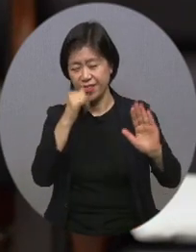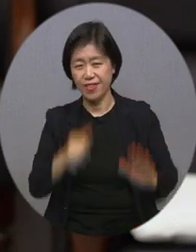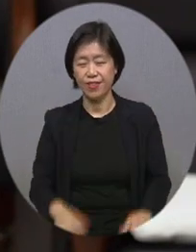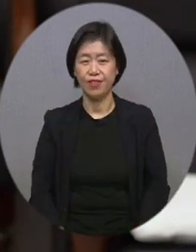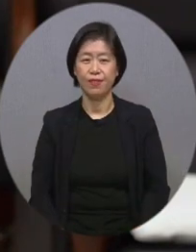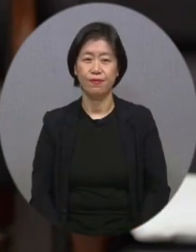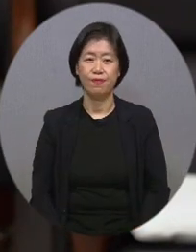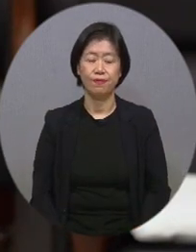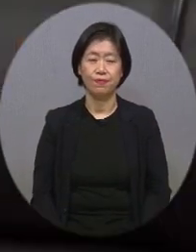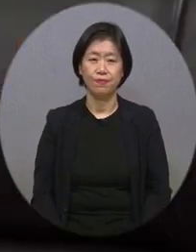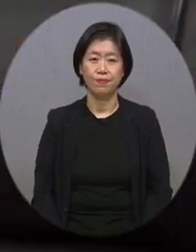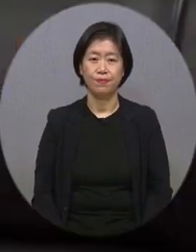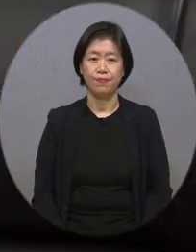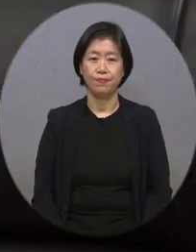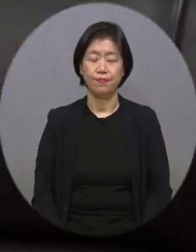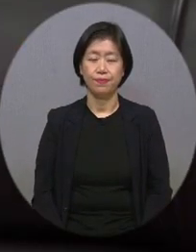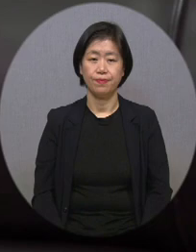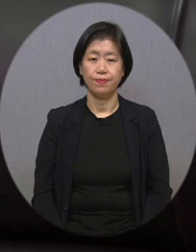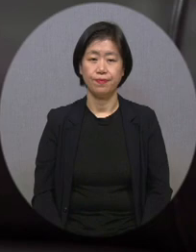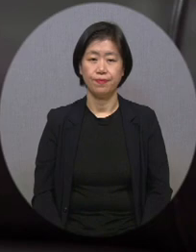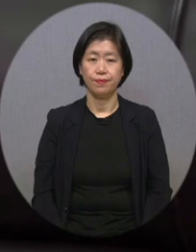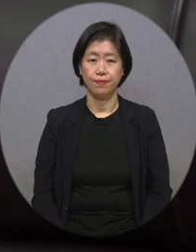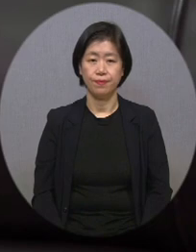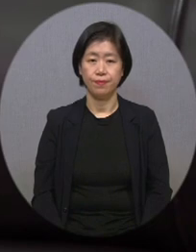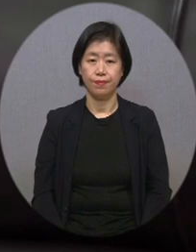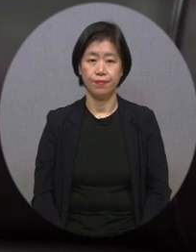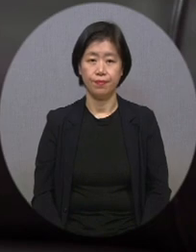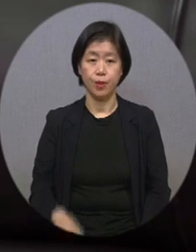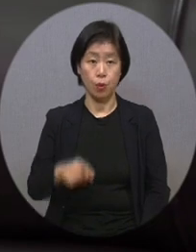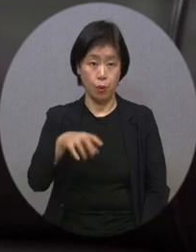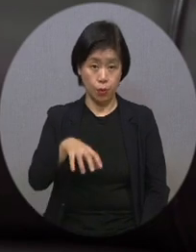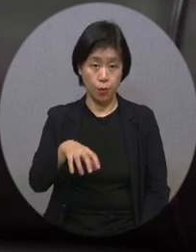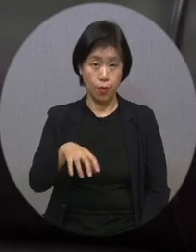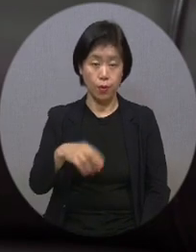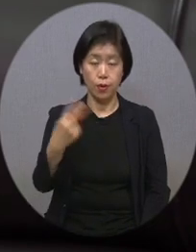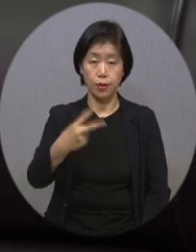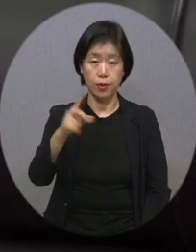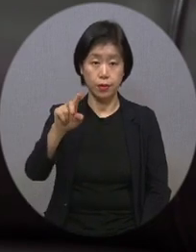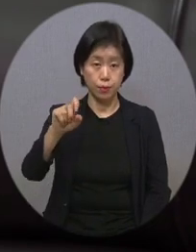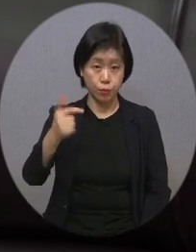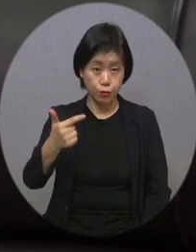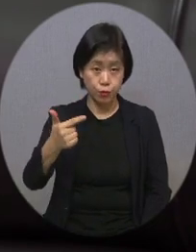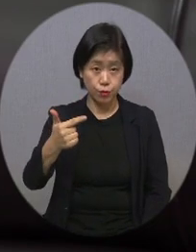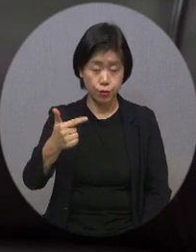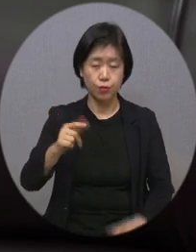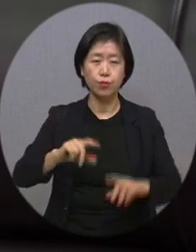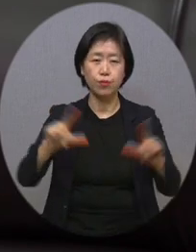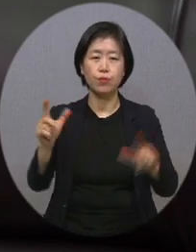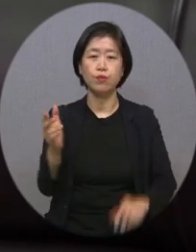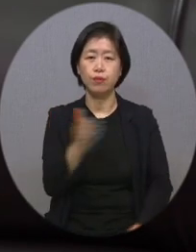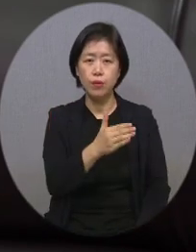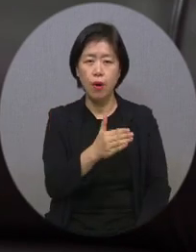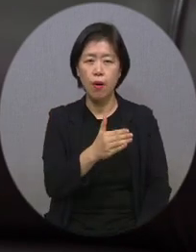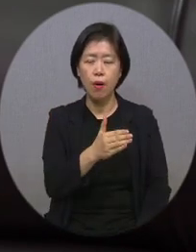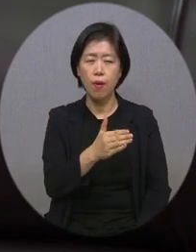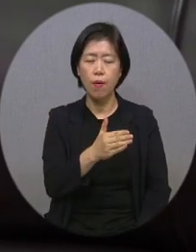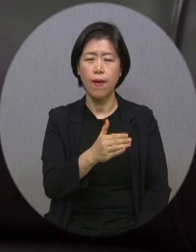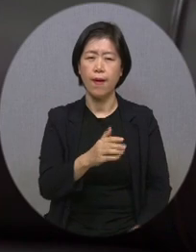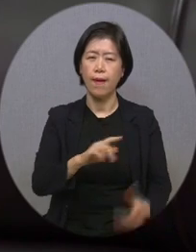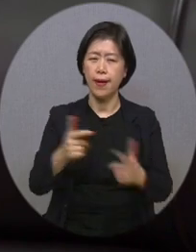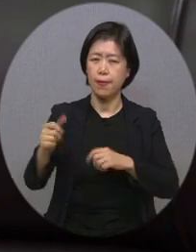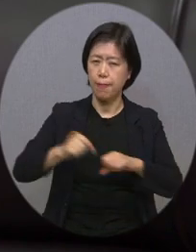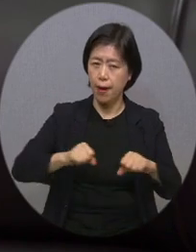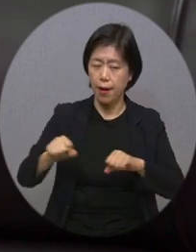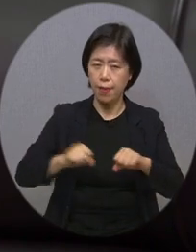군산이었거든요. 근데 이제 그래서 이제 군산은 이제 기본적으로 2016년도부터 그런 활동들을 해왔기 때문에 그럼 아이들을